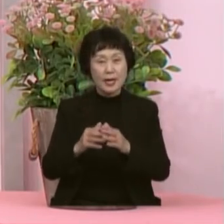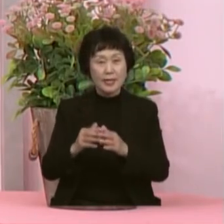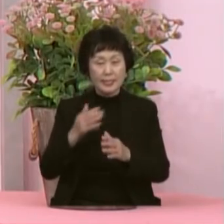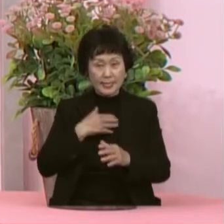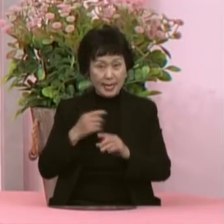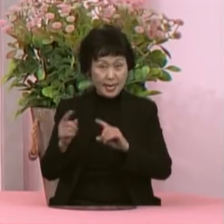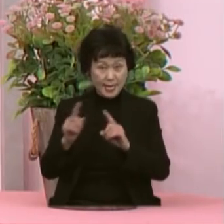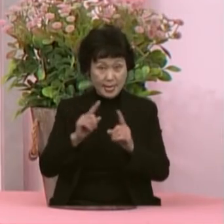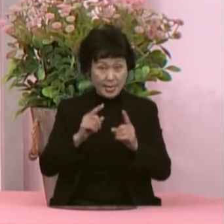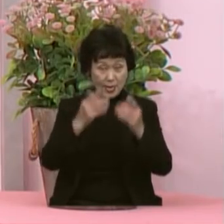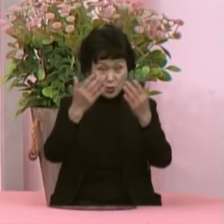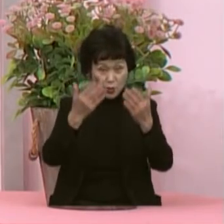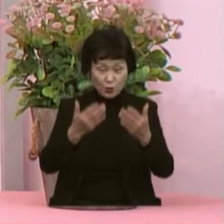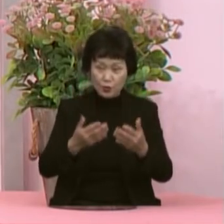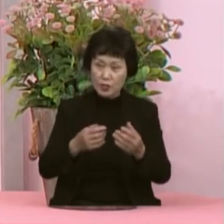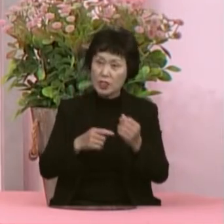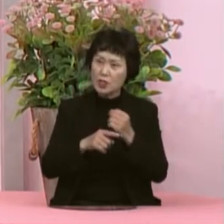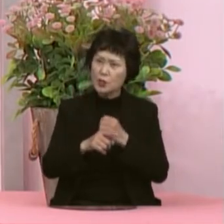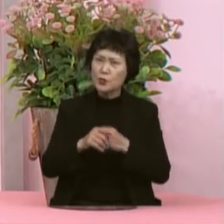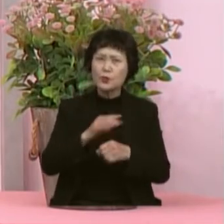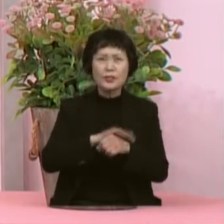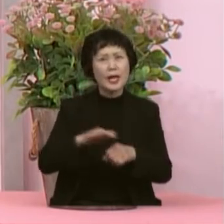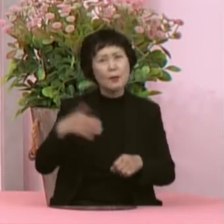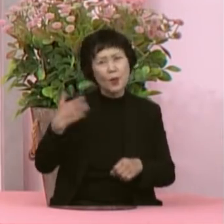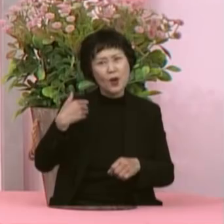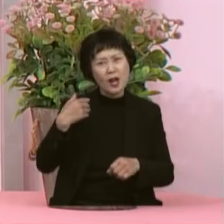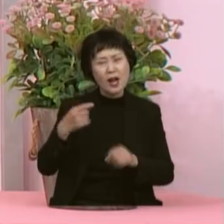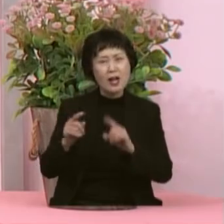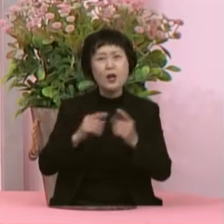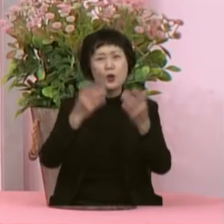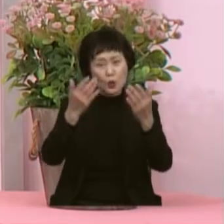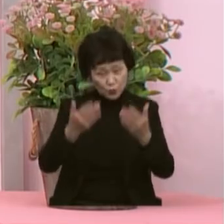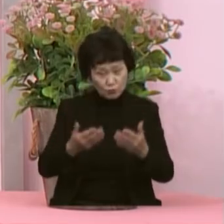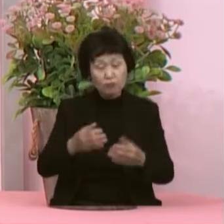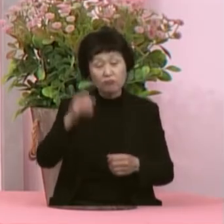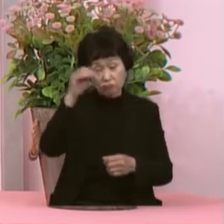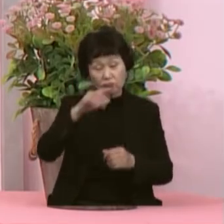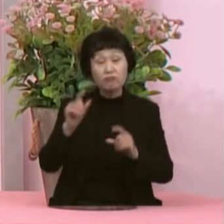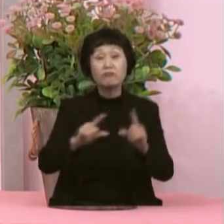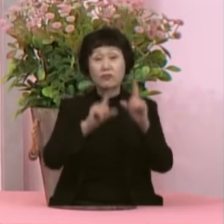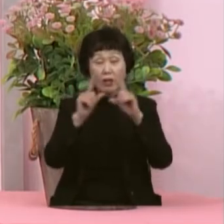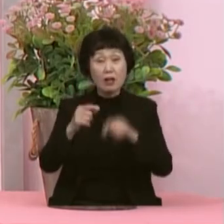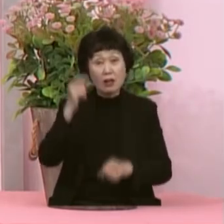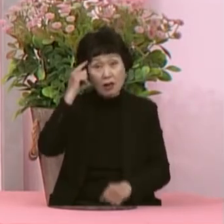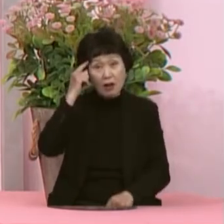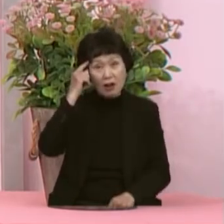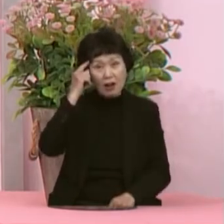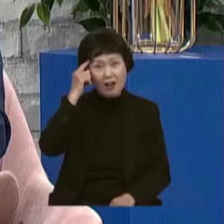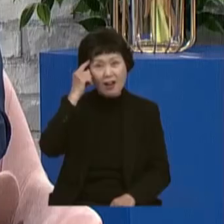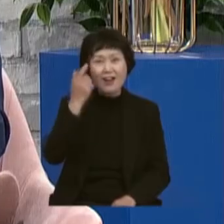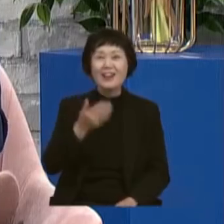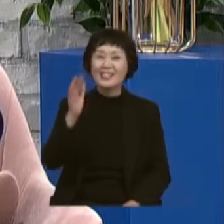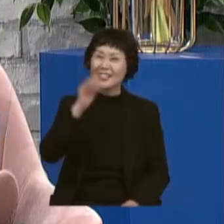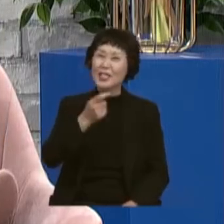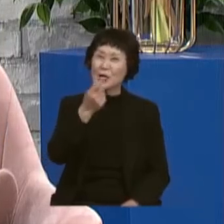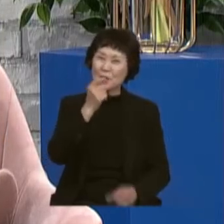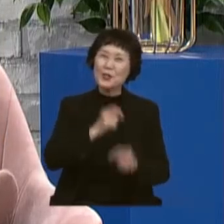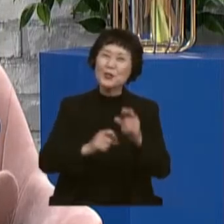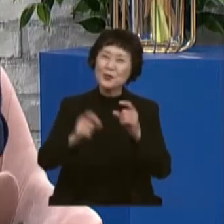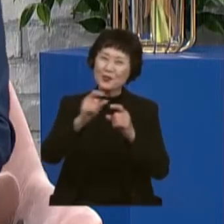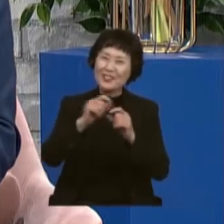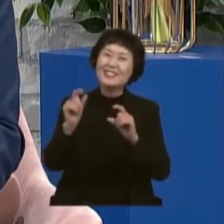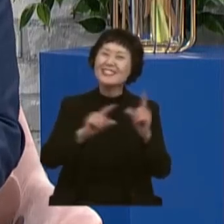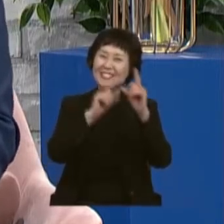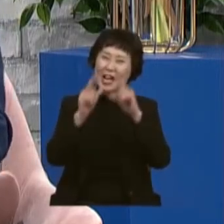그냥 살려주셨으니까 사는구나. 근데 좀 더 살아보고 싶잖아요. 그래 제가 아직, 교회